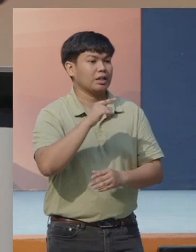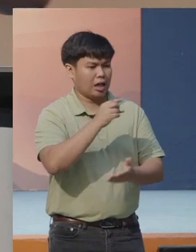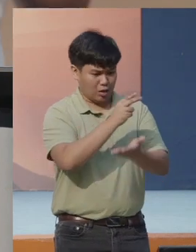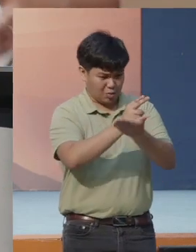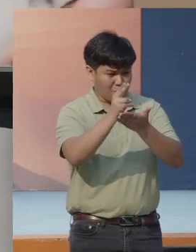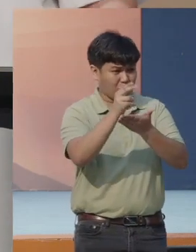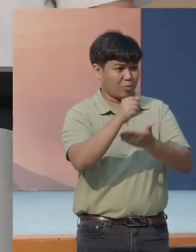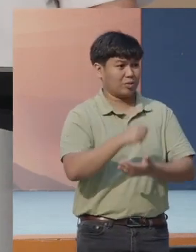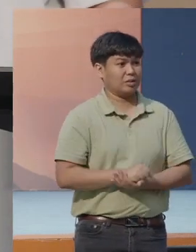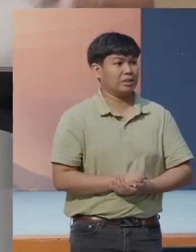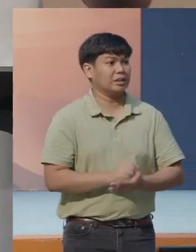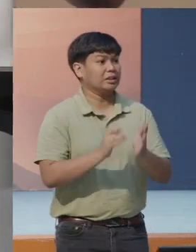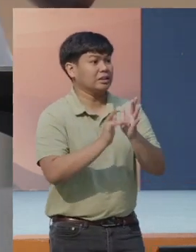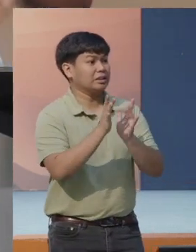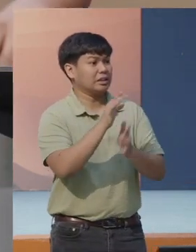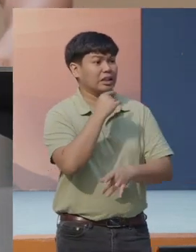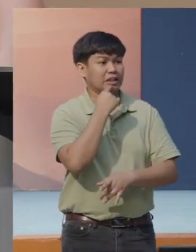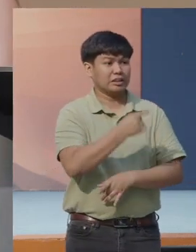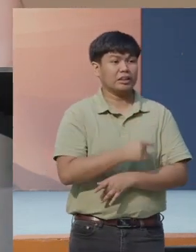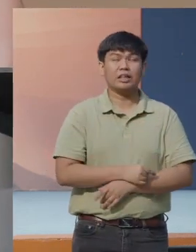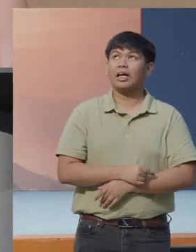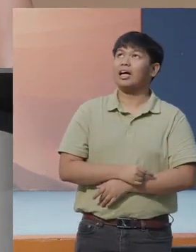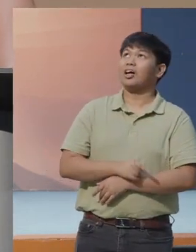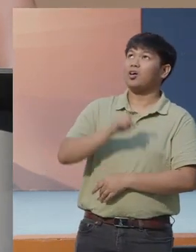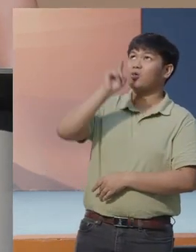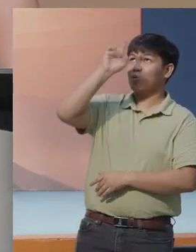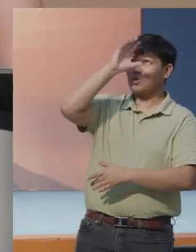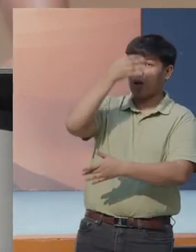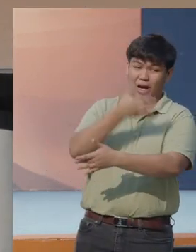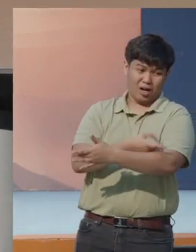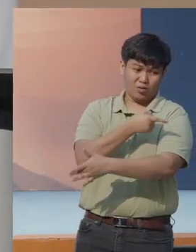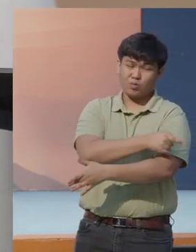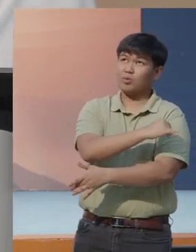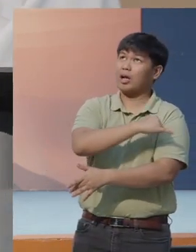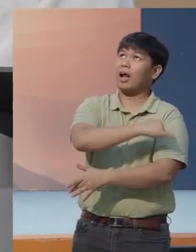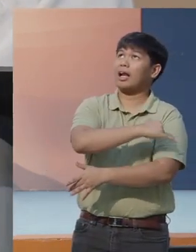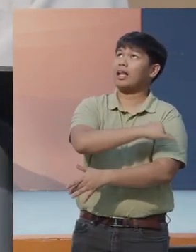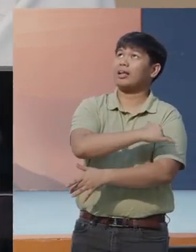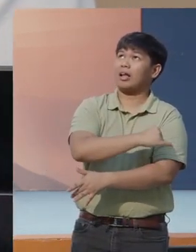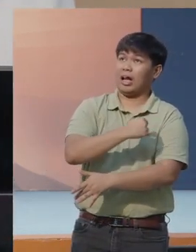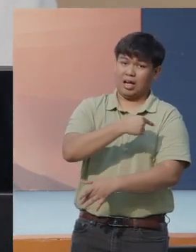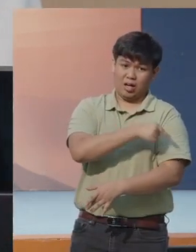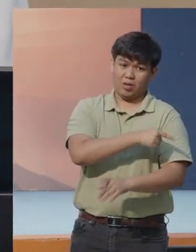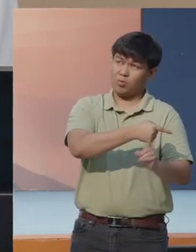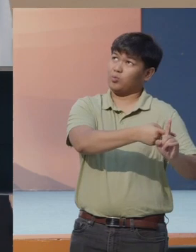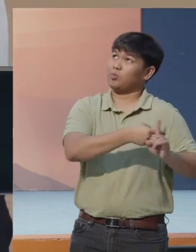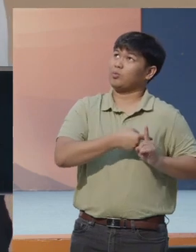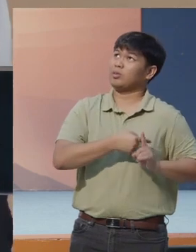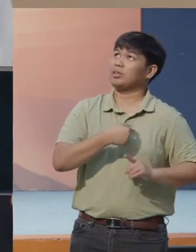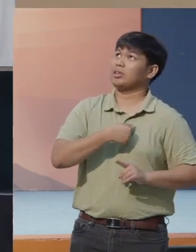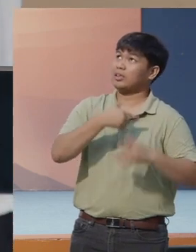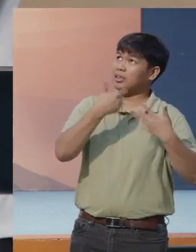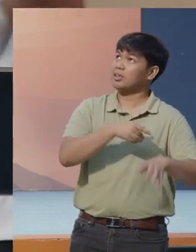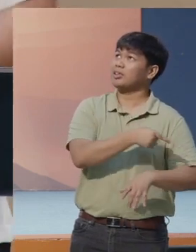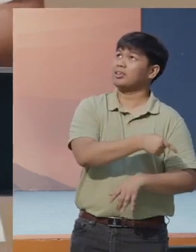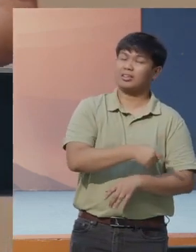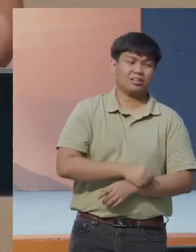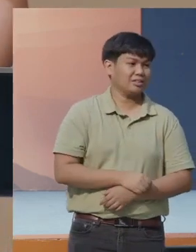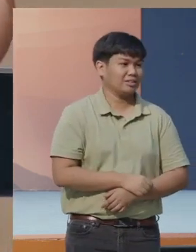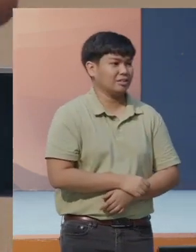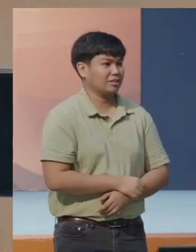natin to. Anak mo to. And the righteous God, the Father, will